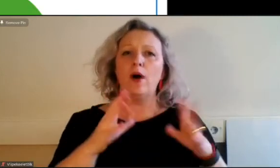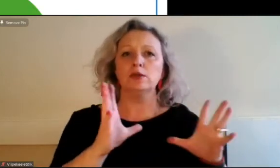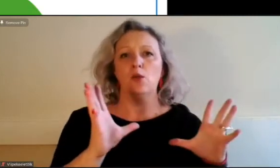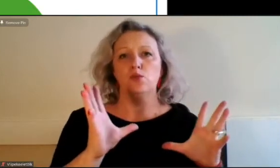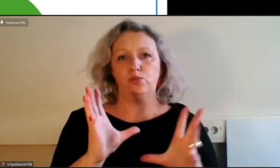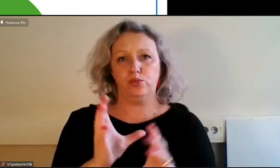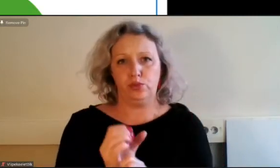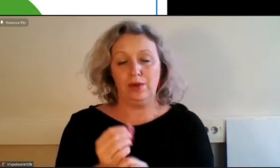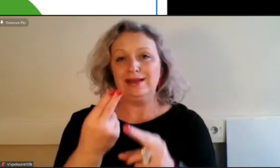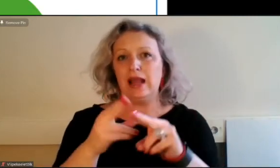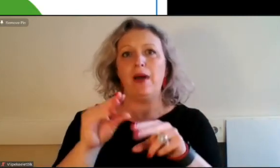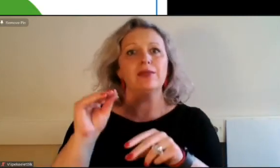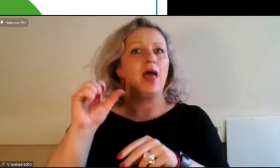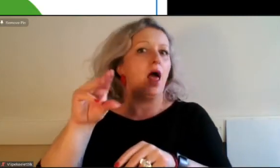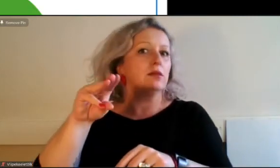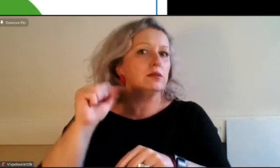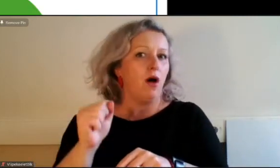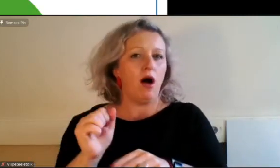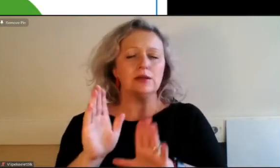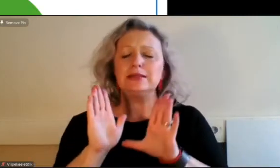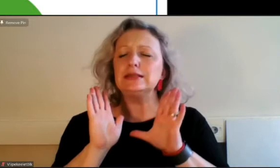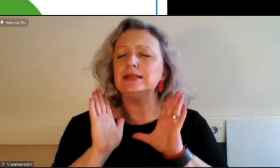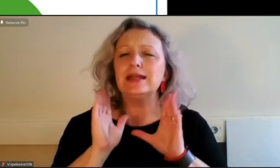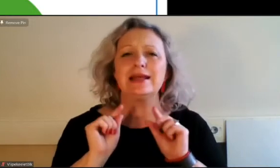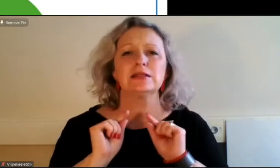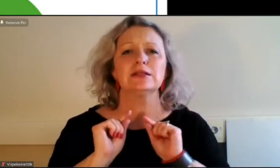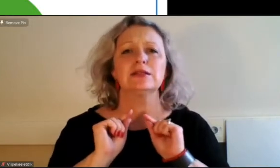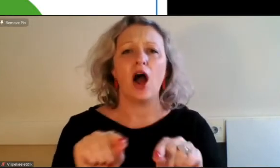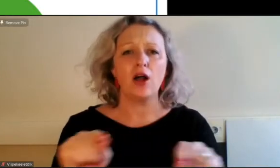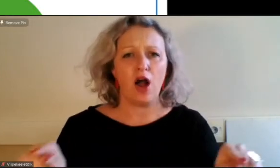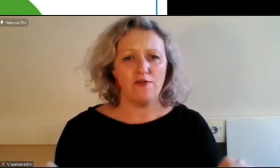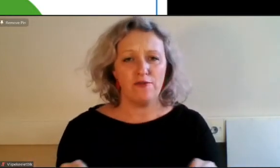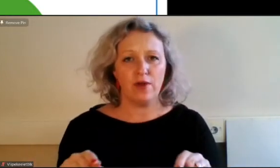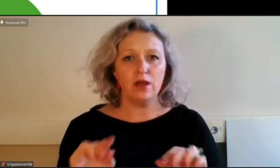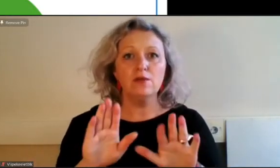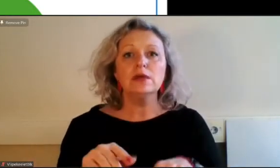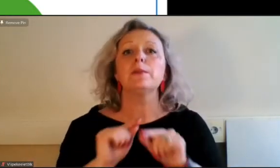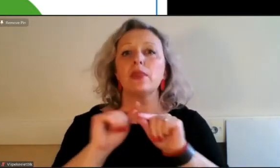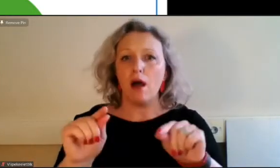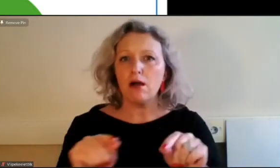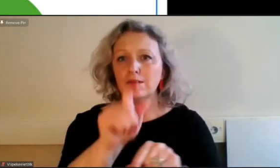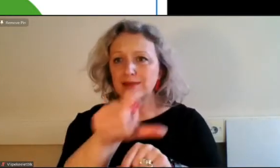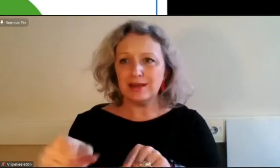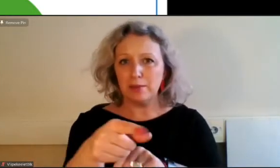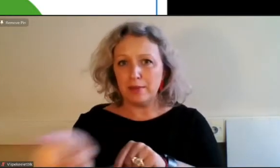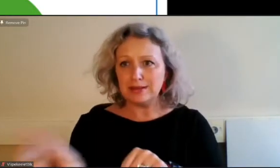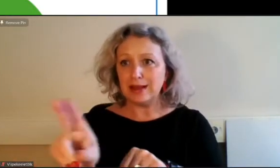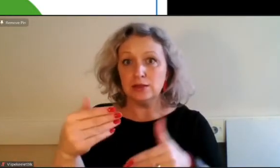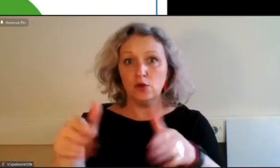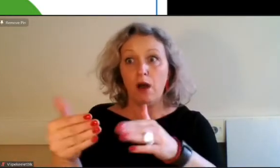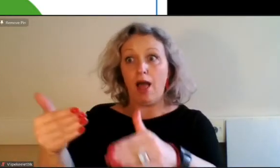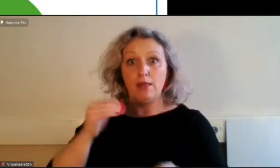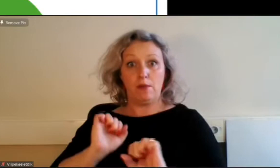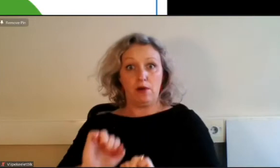kaitse ka nendele, kes on need nõrgemad, haigusele kõige vastuvõtlikumad,